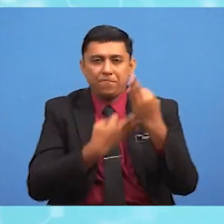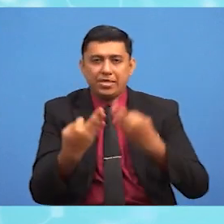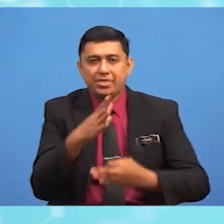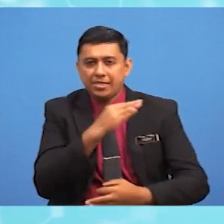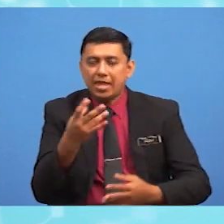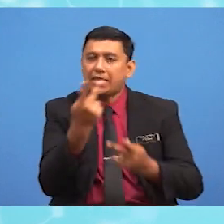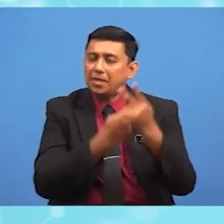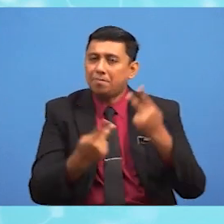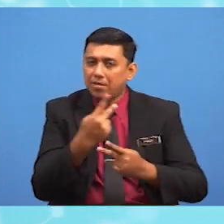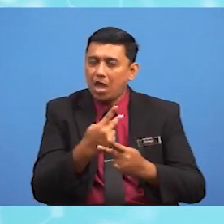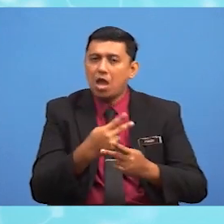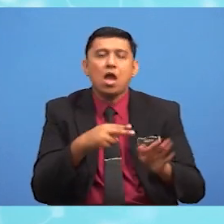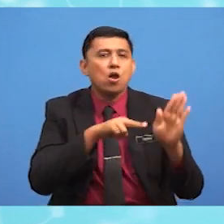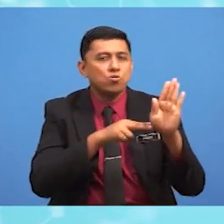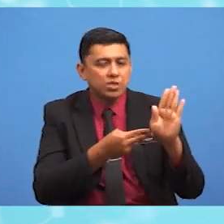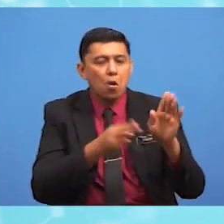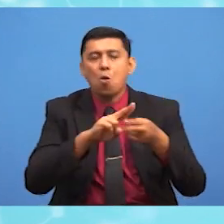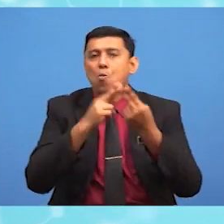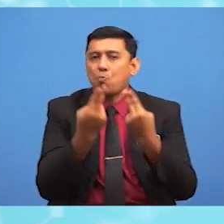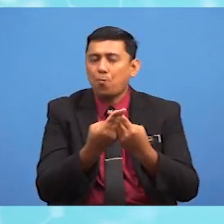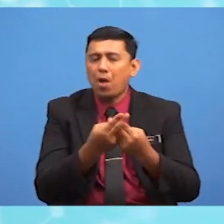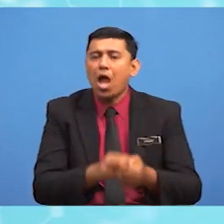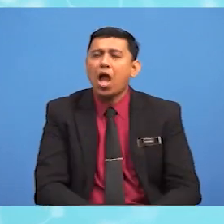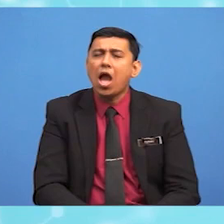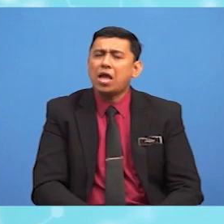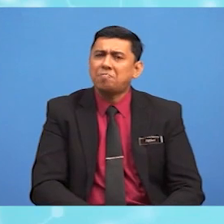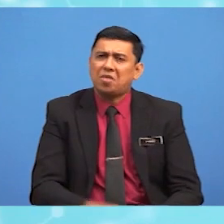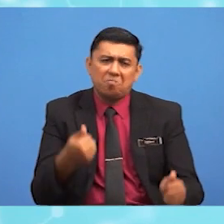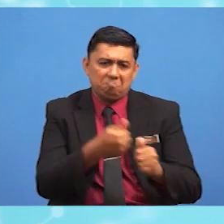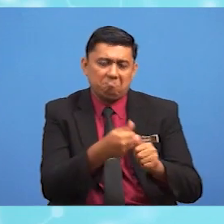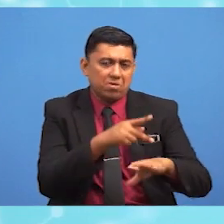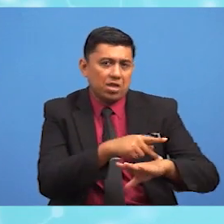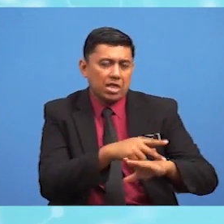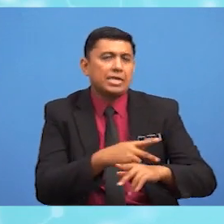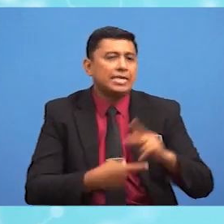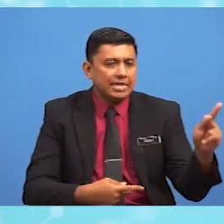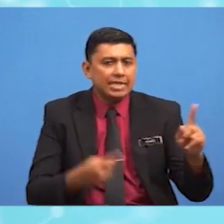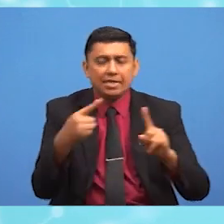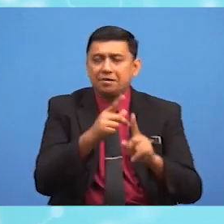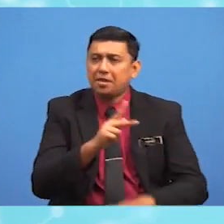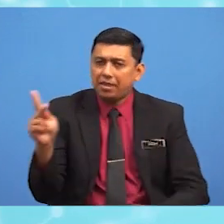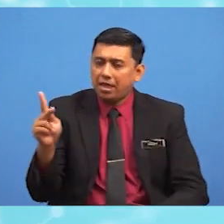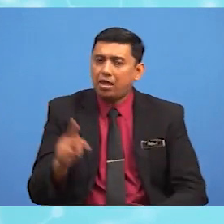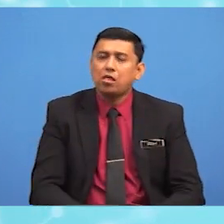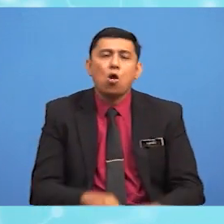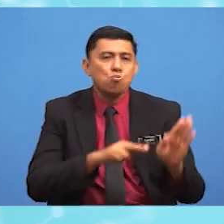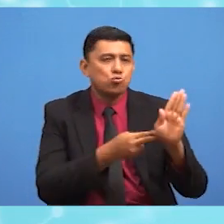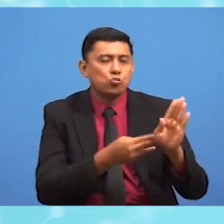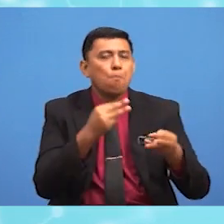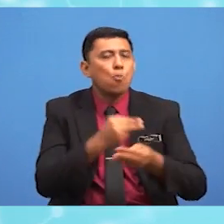kimia unsur-unsur yang berubah apabila merentasi kala dari kiri ke kanan jadual berkala unsur